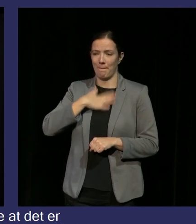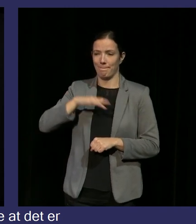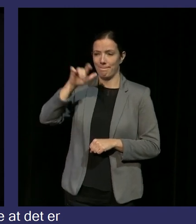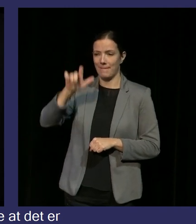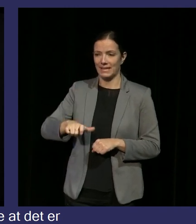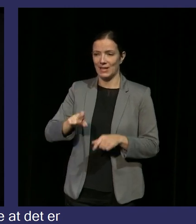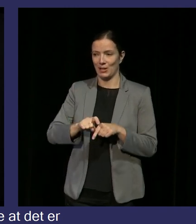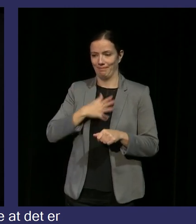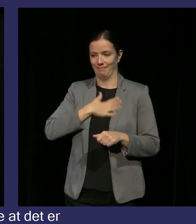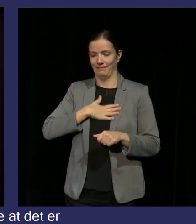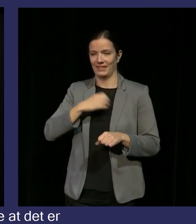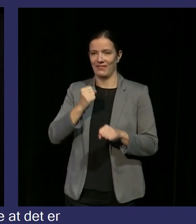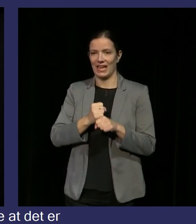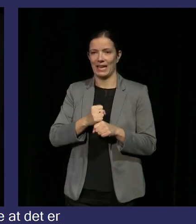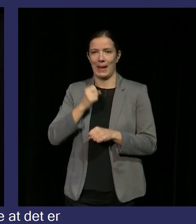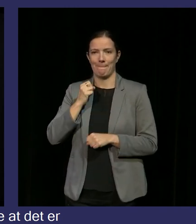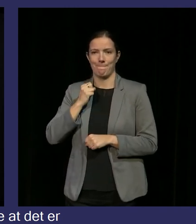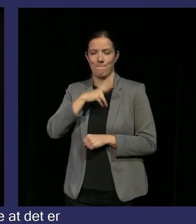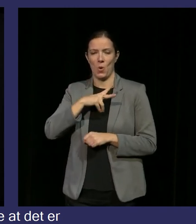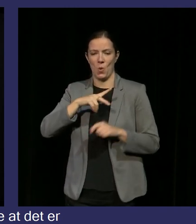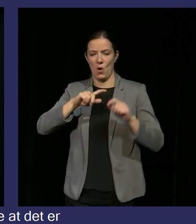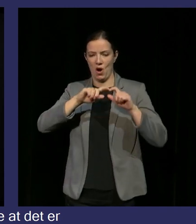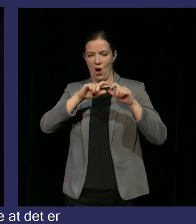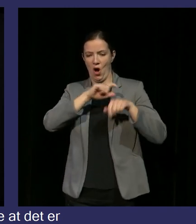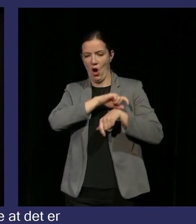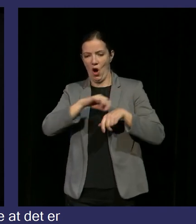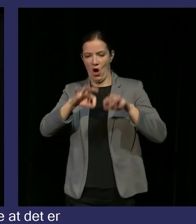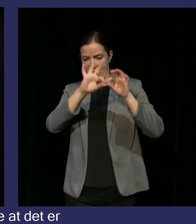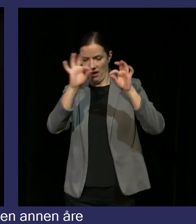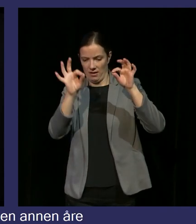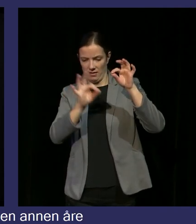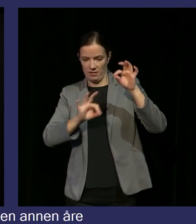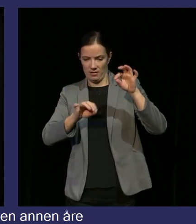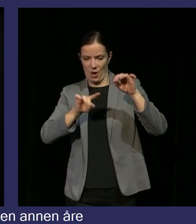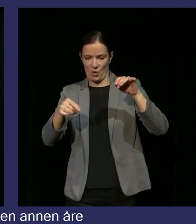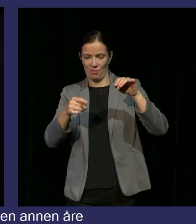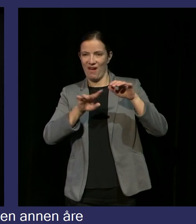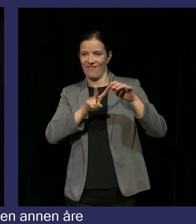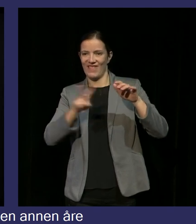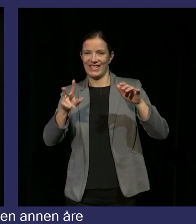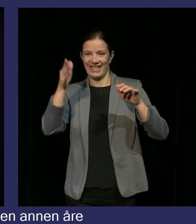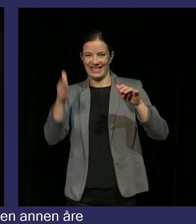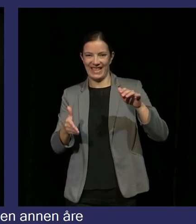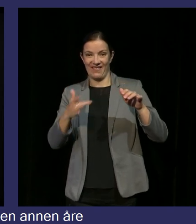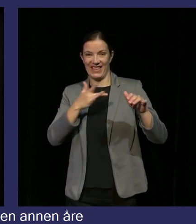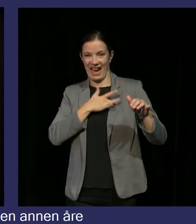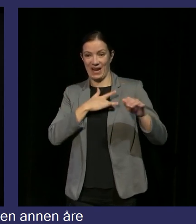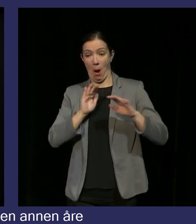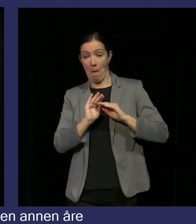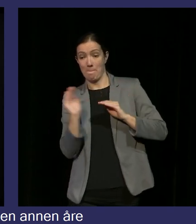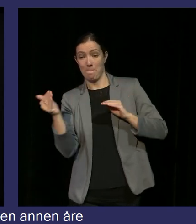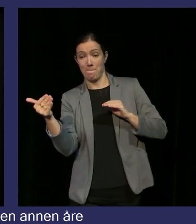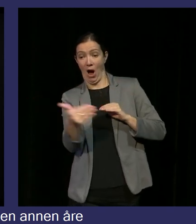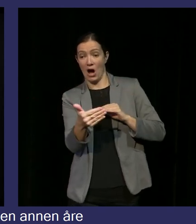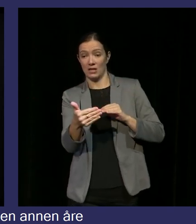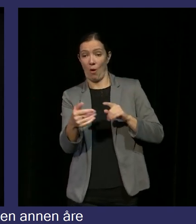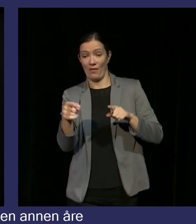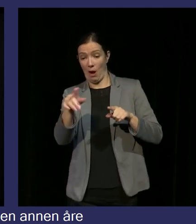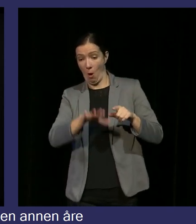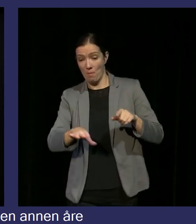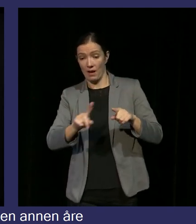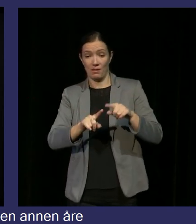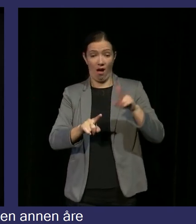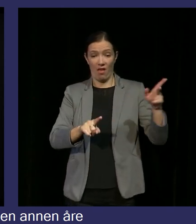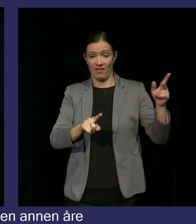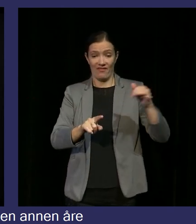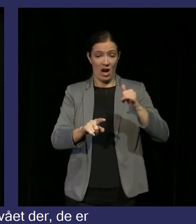liker å vite at det blodåra som svinger rundt på venstre side av hjertet og bak, og at dette området fylles av en annen åre som kommer fra